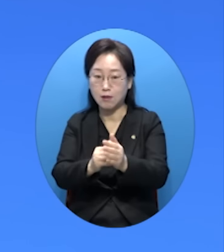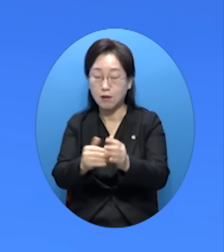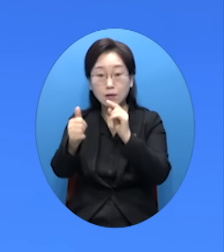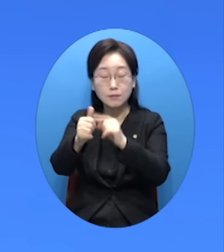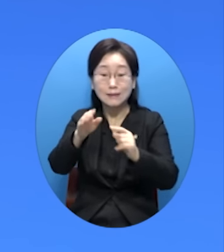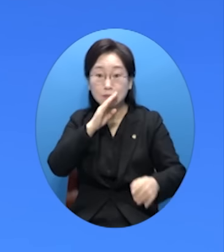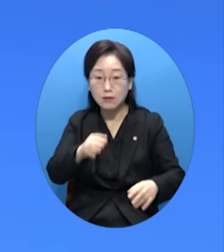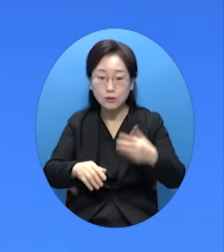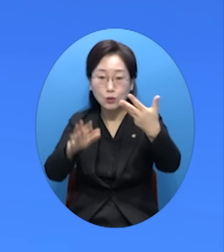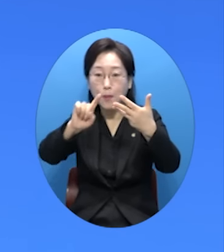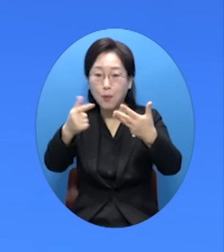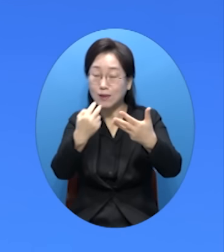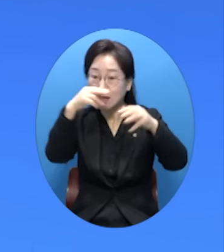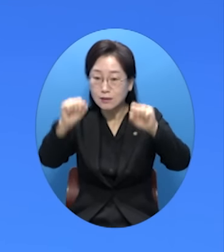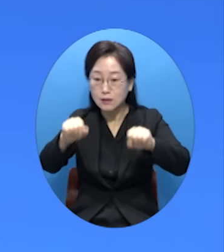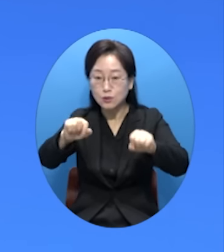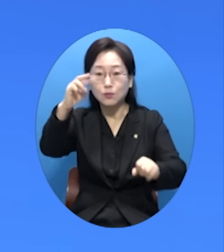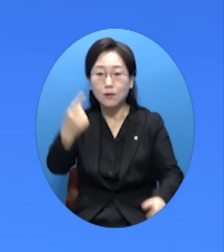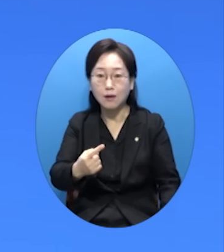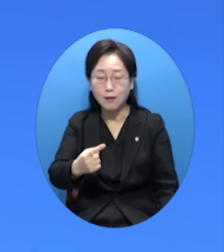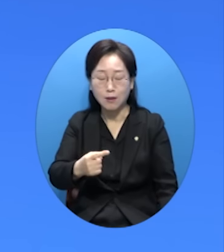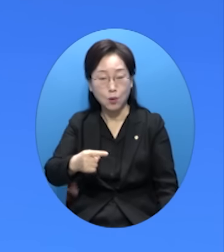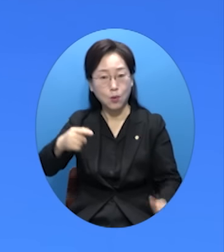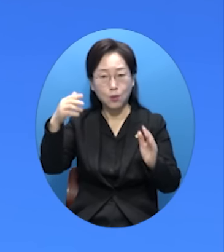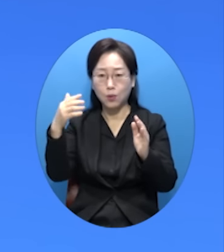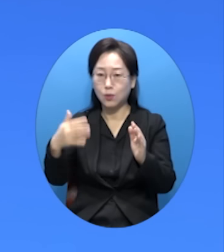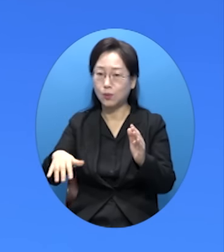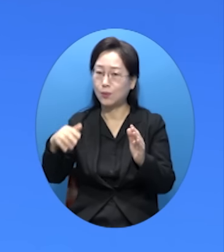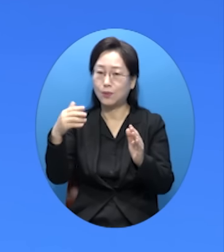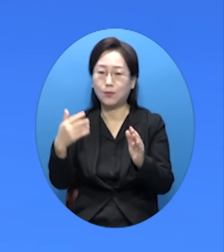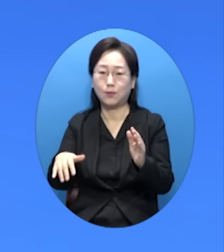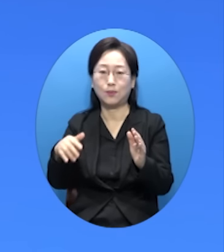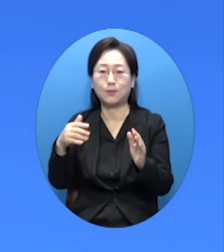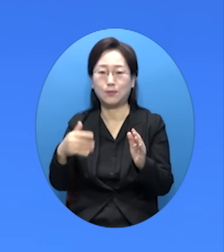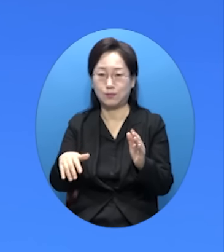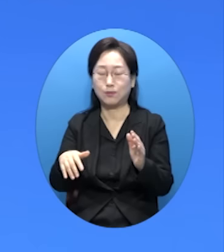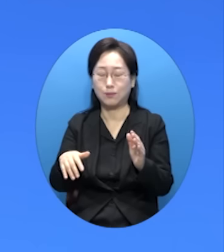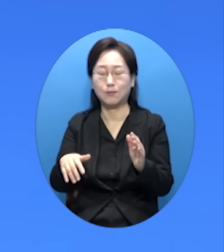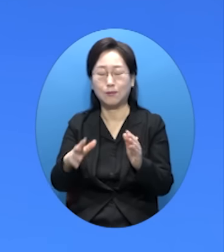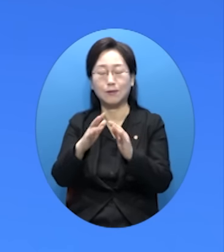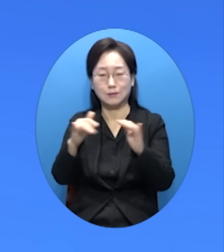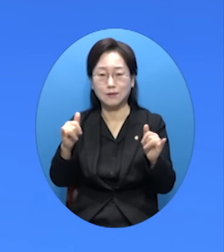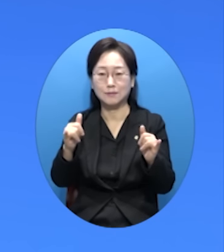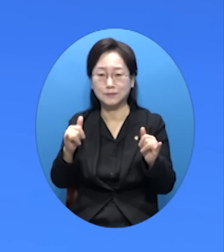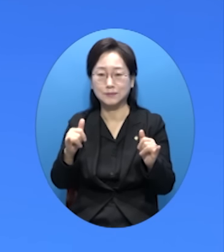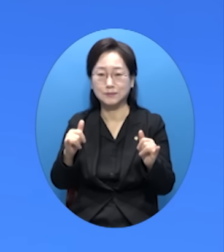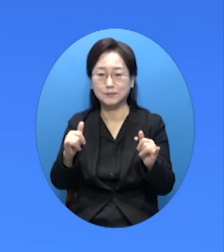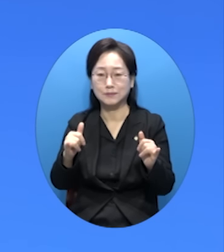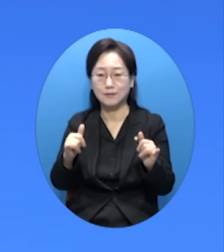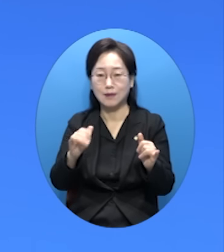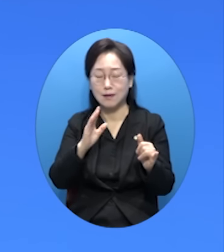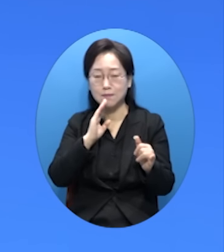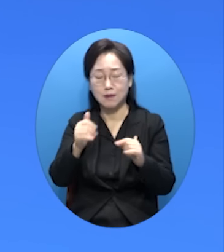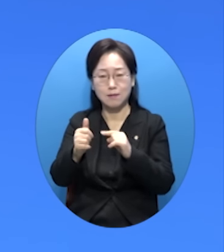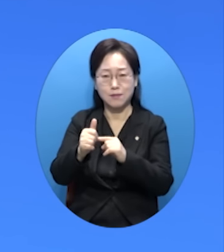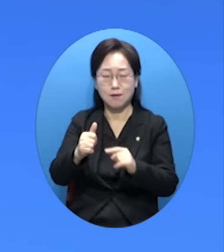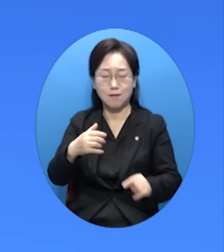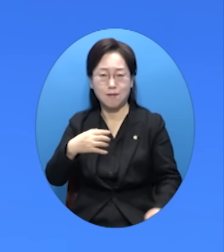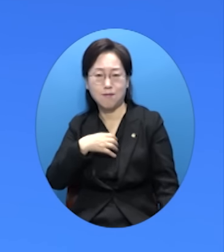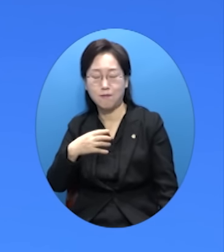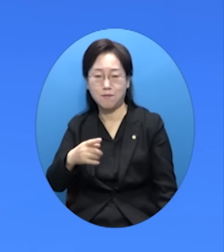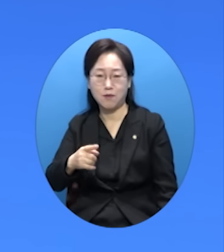8번 살아났다는 것은 정말 대단한 인물인 것을 알 수 있는데 그만큼 거칠고